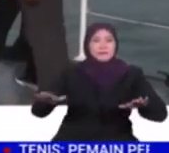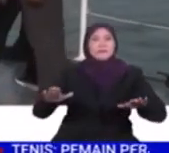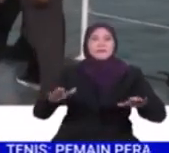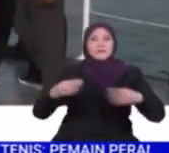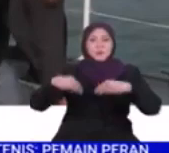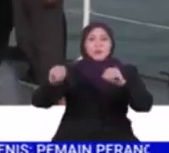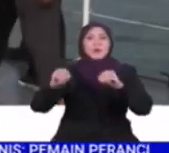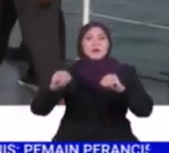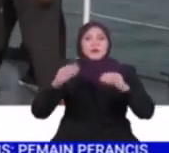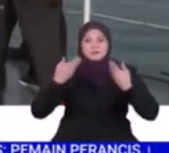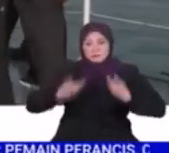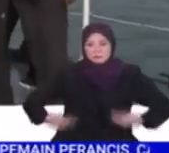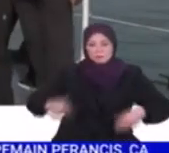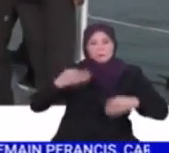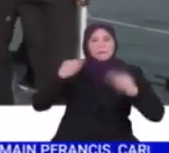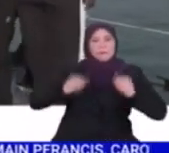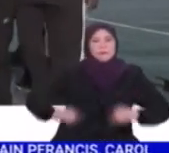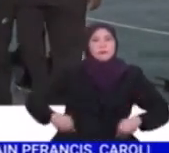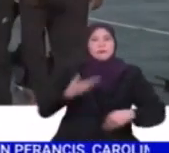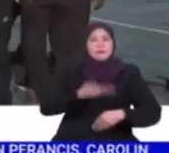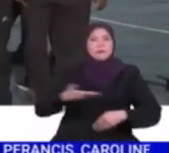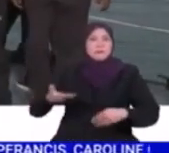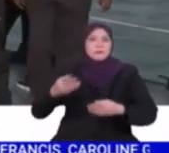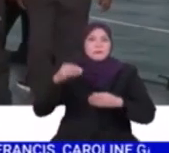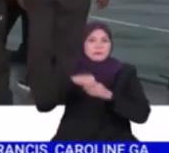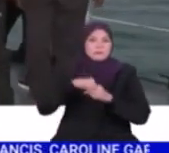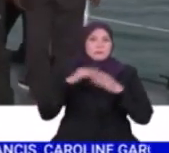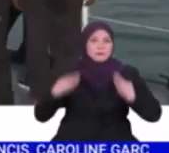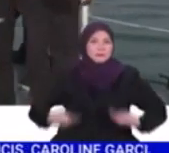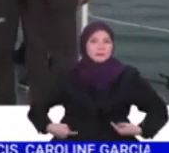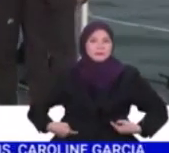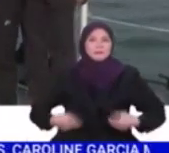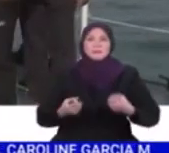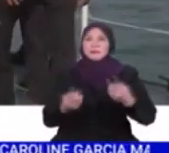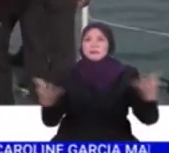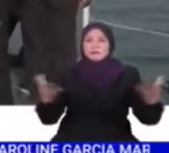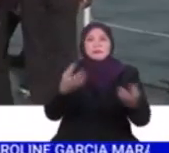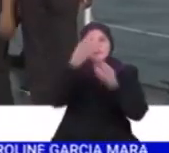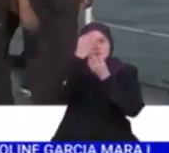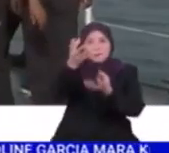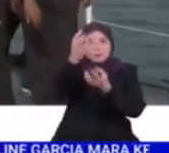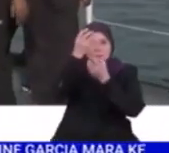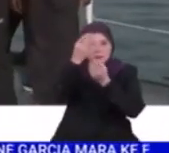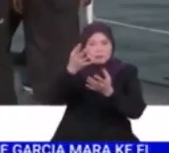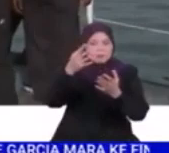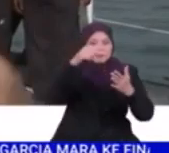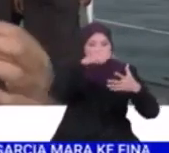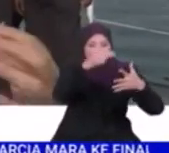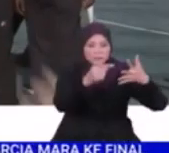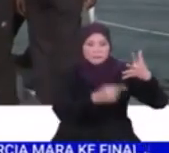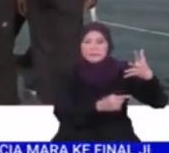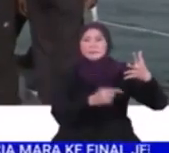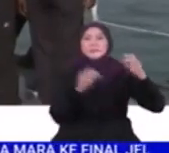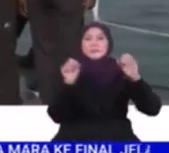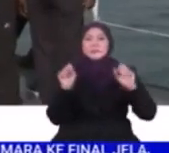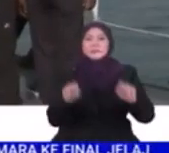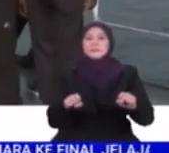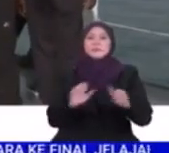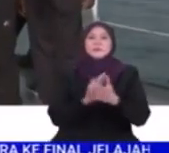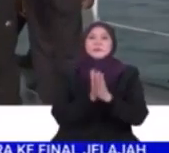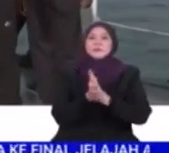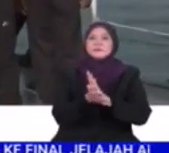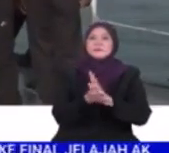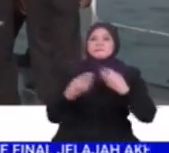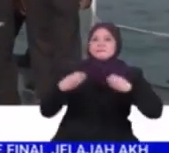apabila dah masuk ke dalam program ni, oh, saya tahu bahawa banyak lagi elemen-elemen yang boleh diklasifikasikan